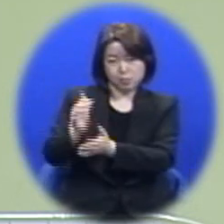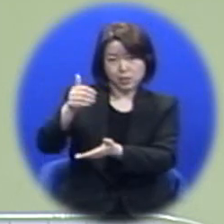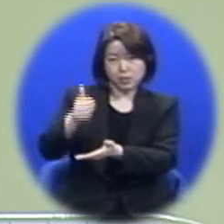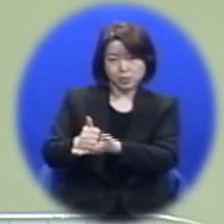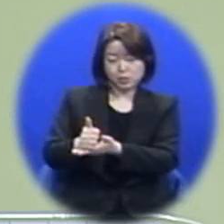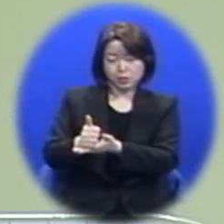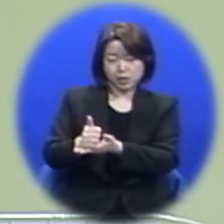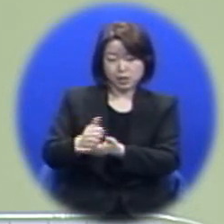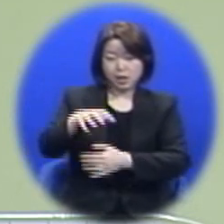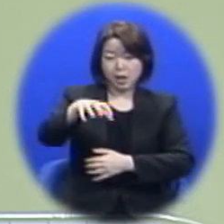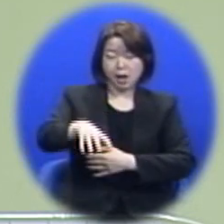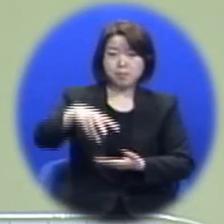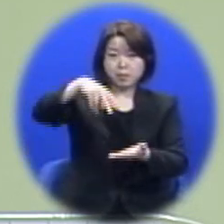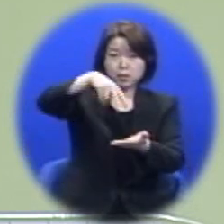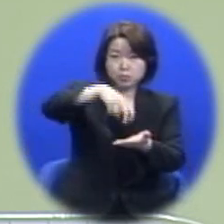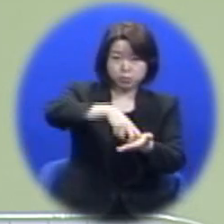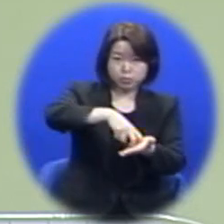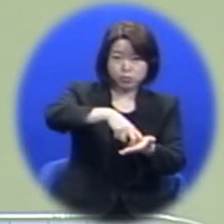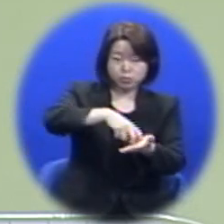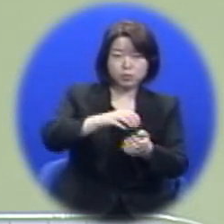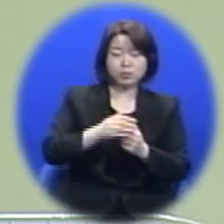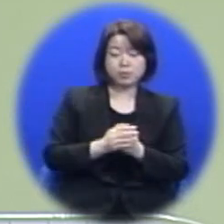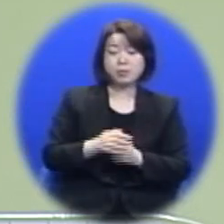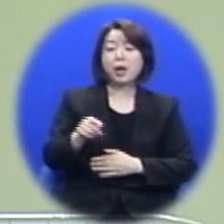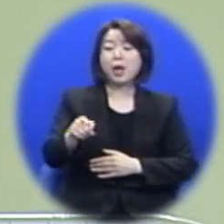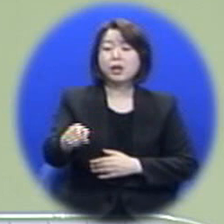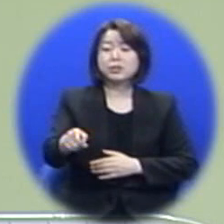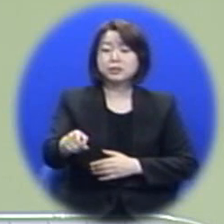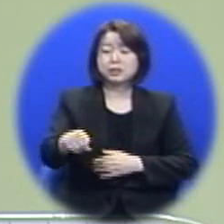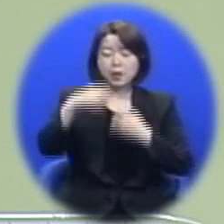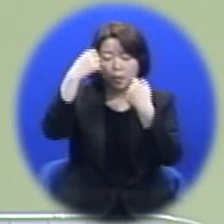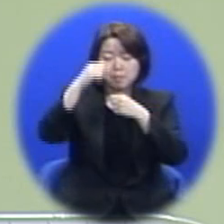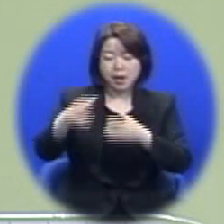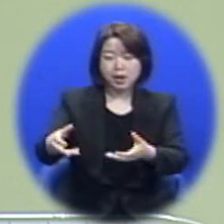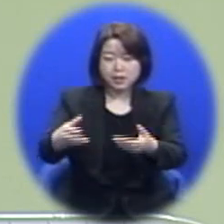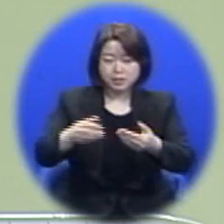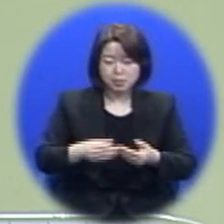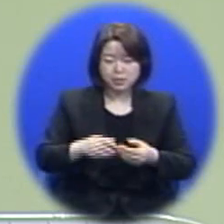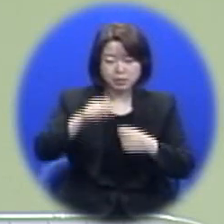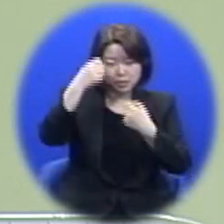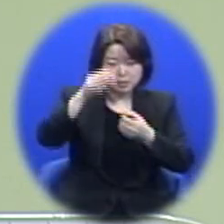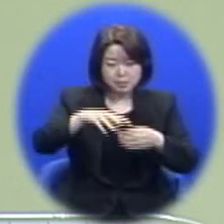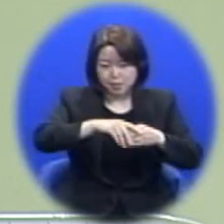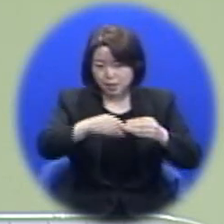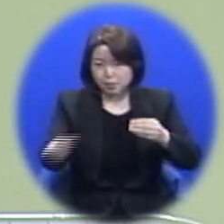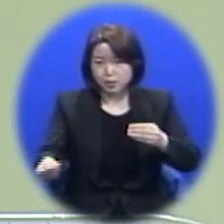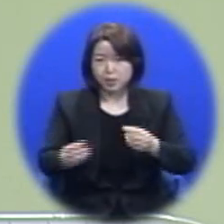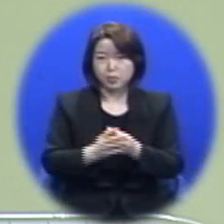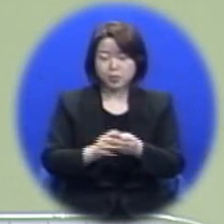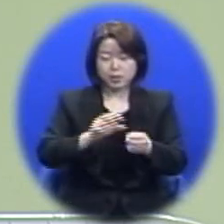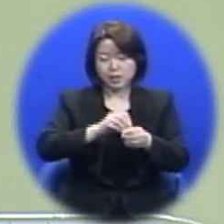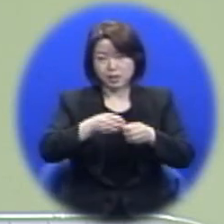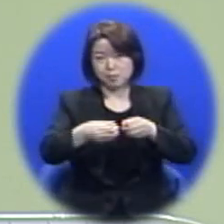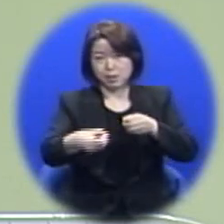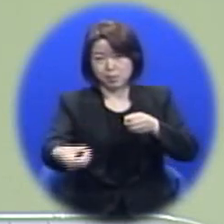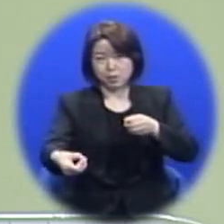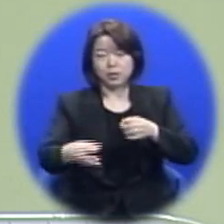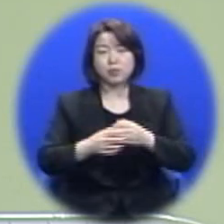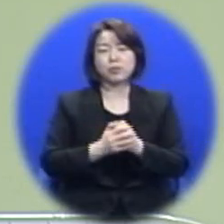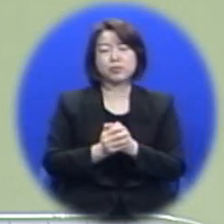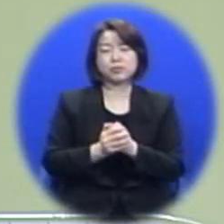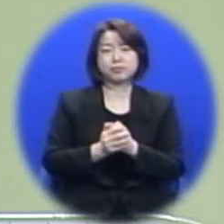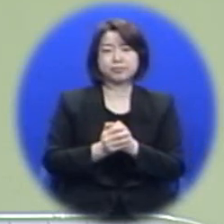앞에 무릎을 꿇고 그의 발을 잡아서 신을 벗기고 양말을 벗게 씁니다